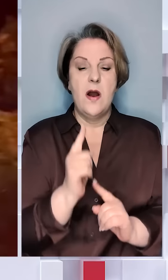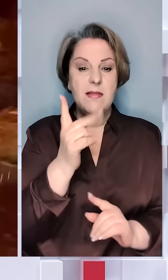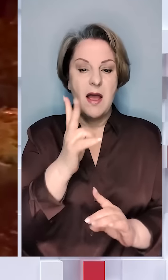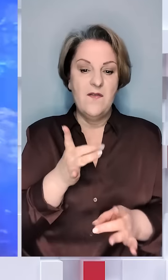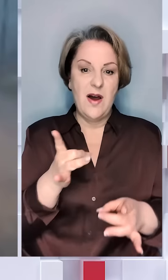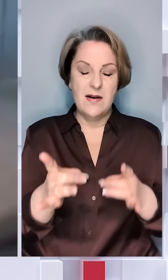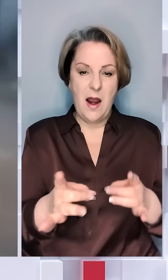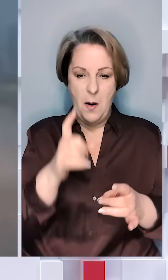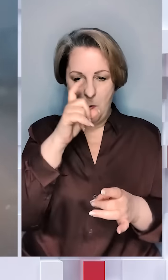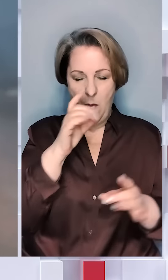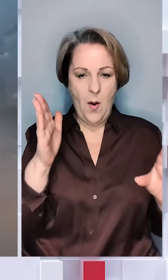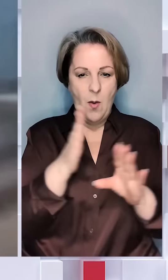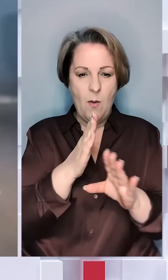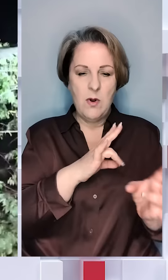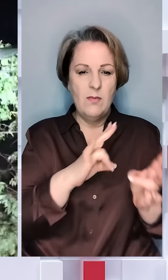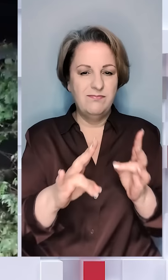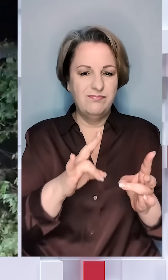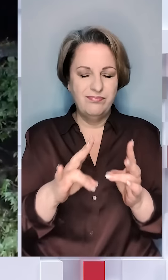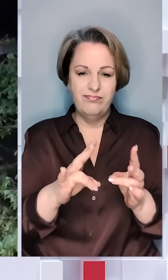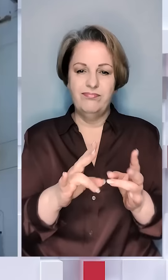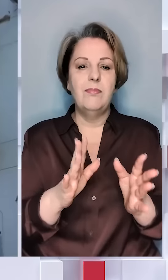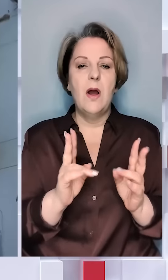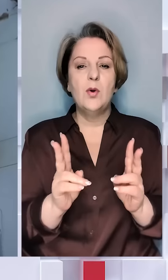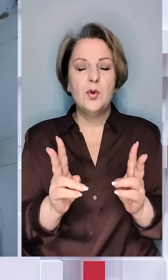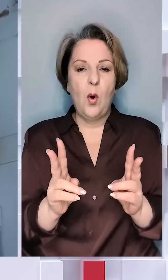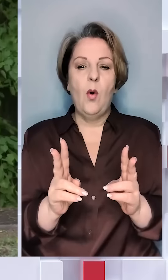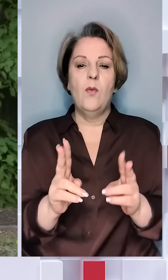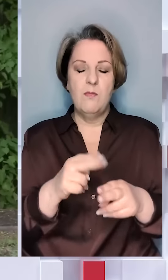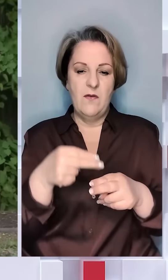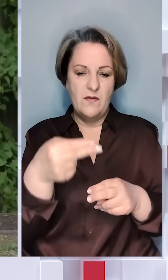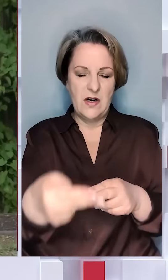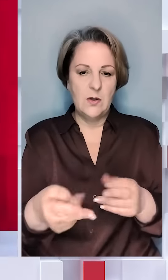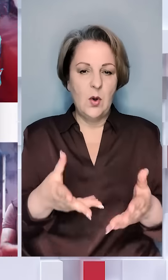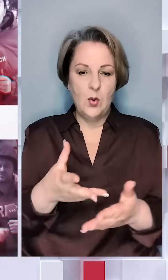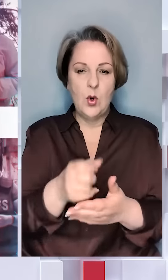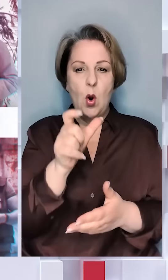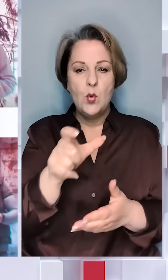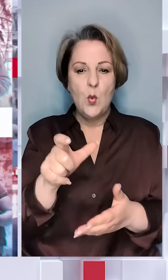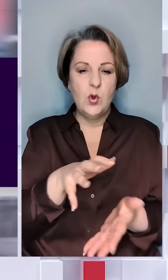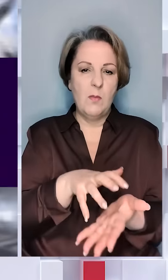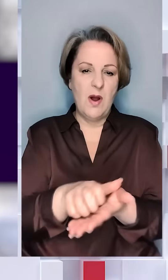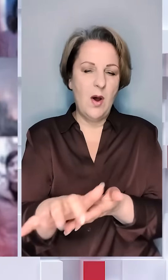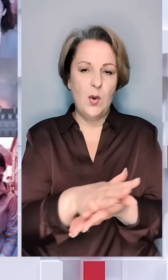яких регіонах негода наробила найбільше лиха і хто відшкодує людям руйнування?